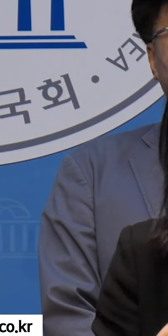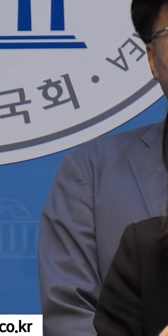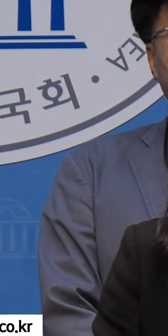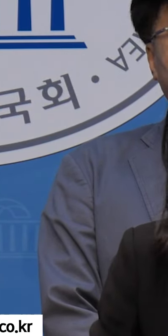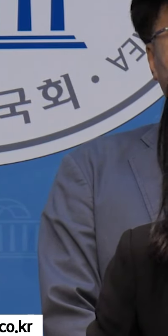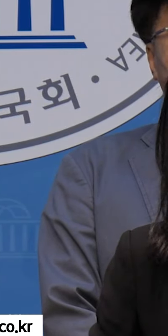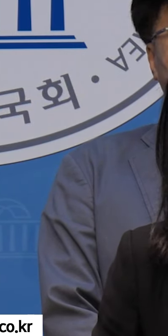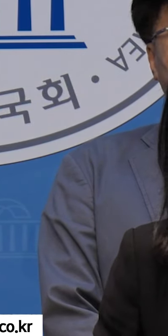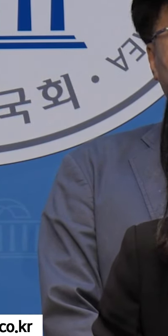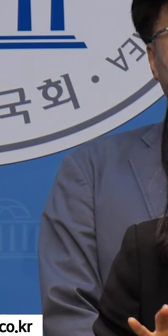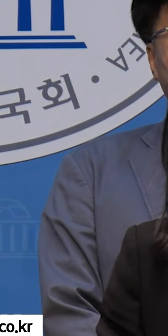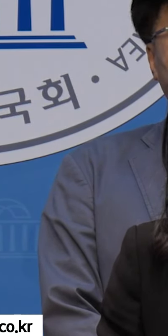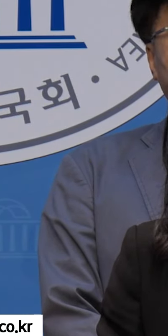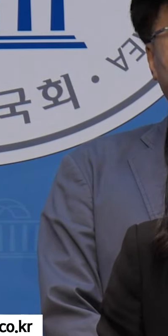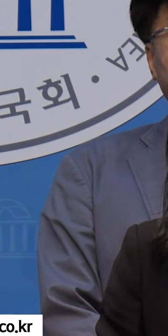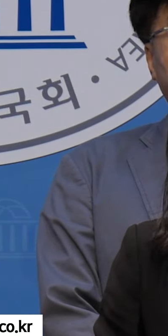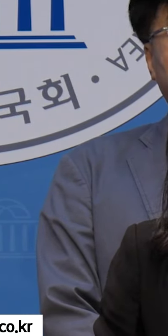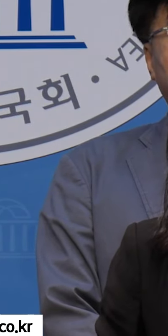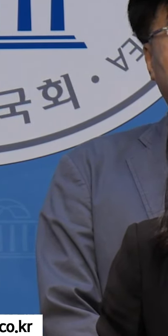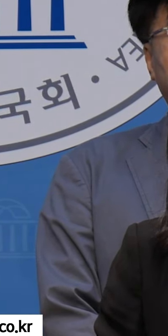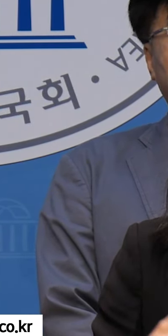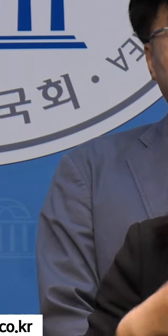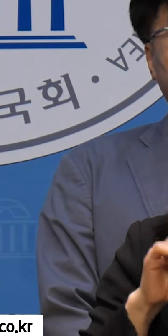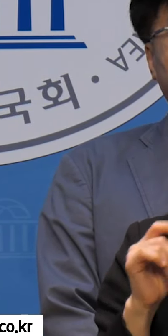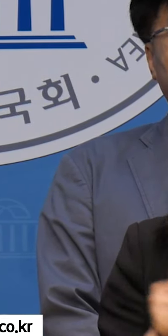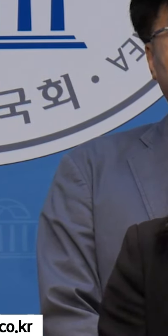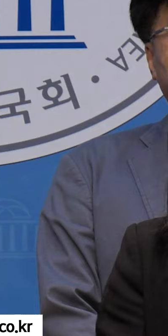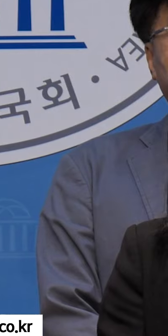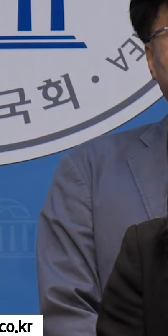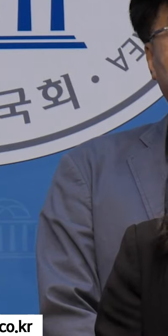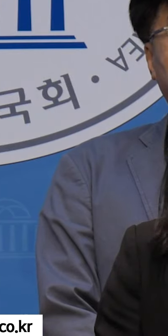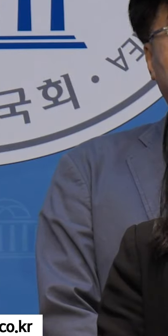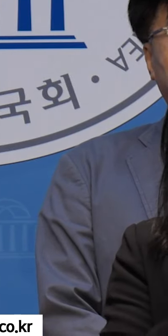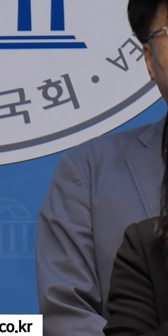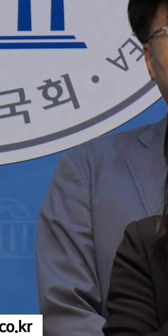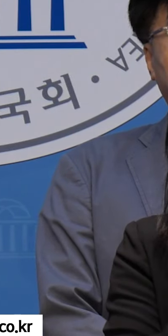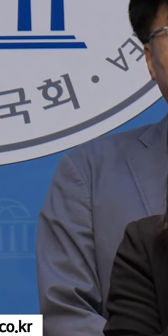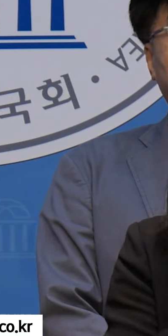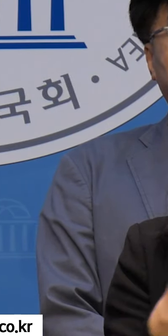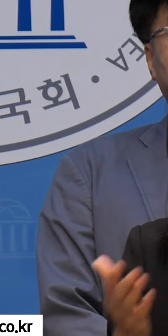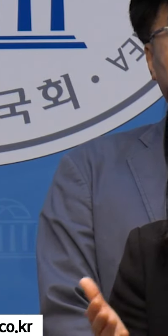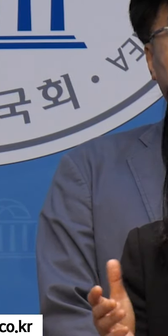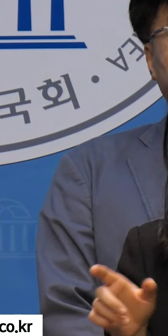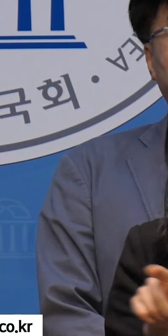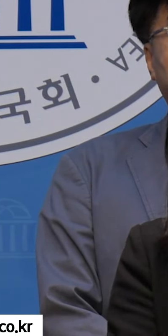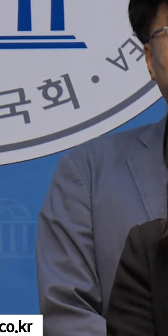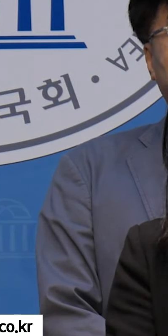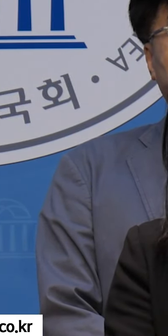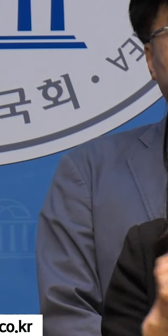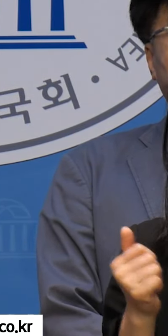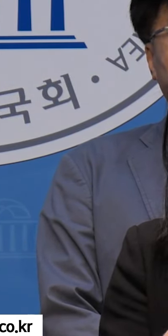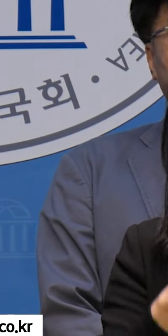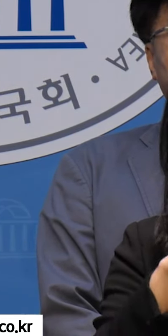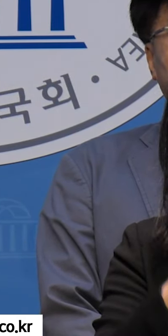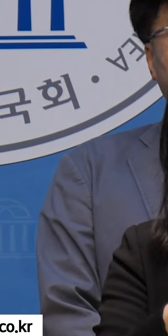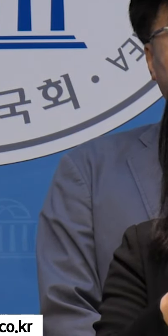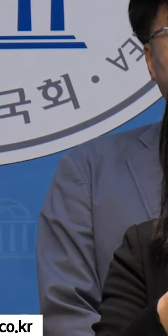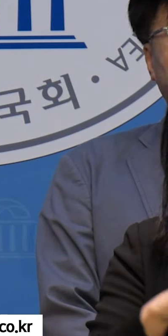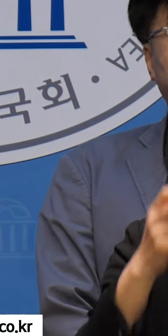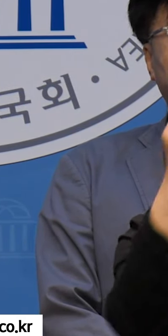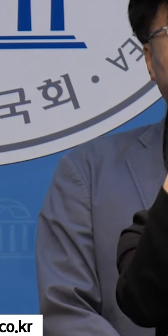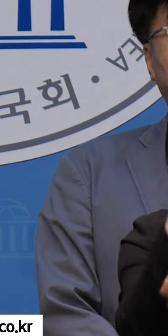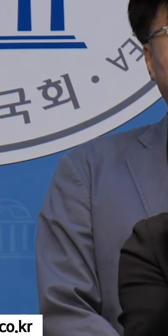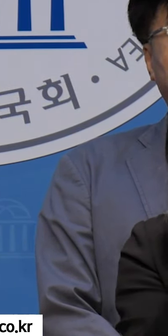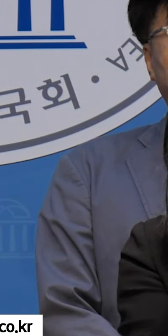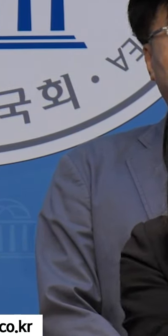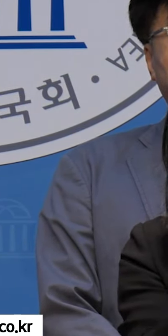있습니다. 오늘 이 자리를 계기로 해서 22대 국회 이승근 의원님과 신정훈 의원님이 중심이 되어서 국회에서 헌법